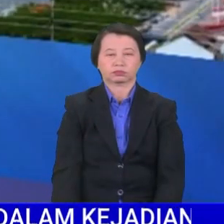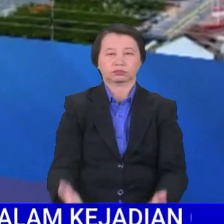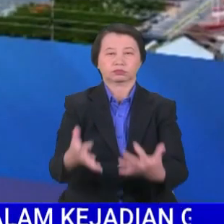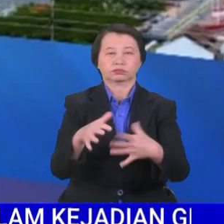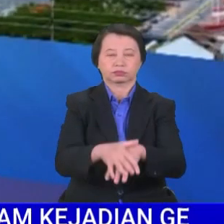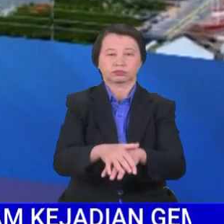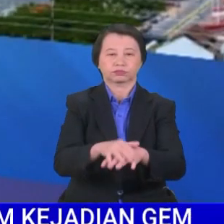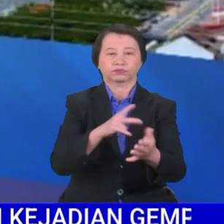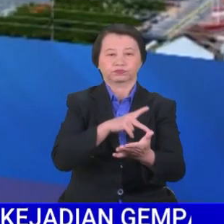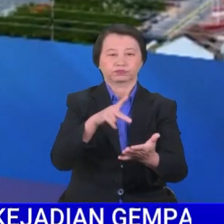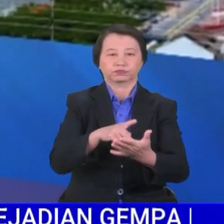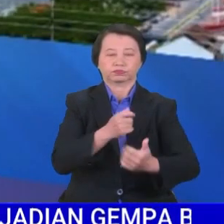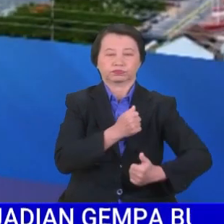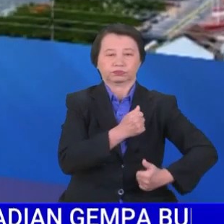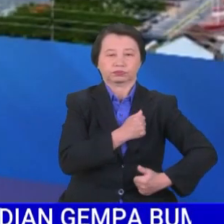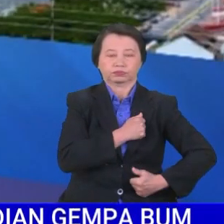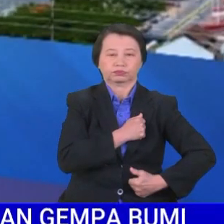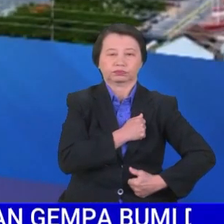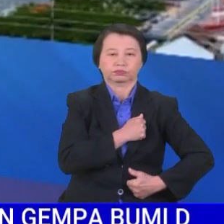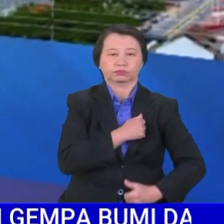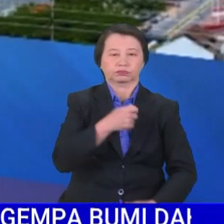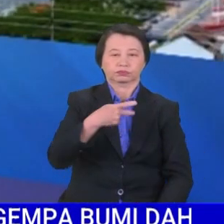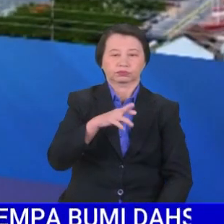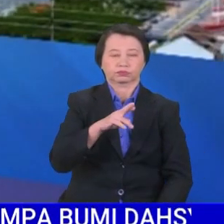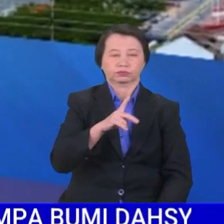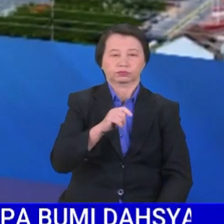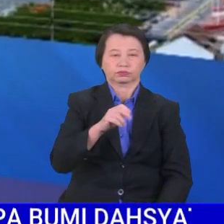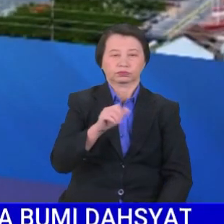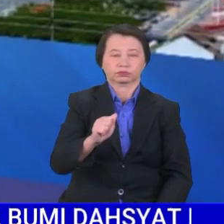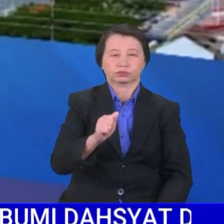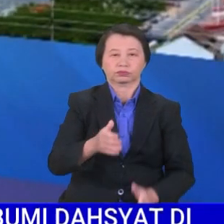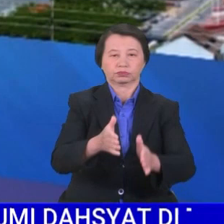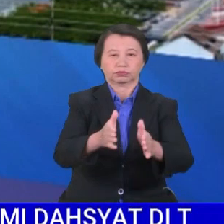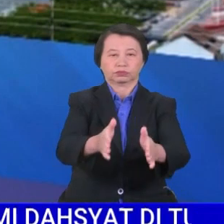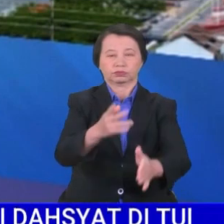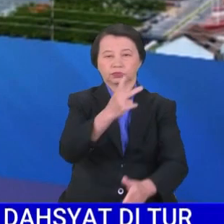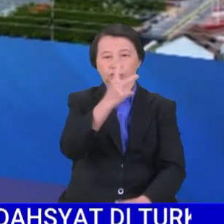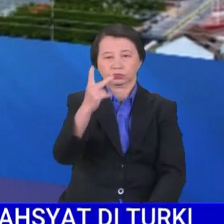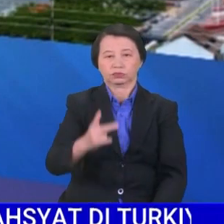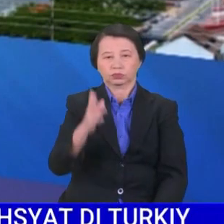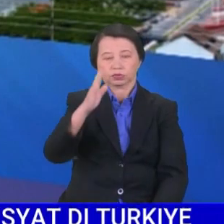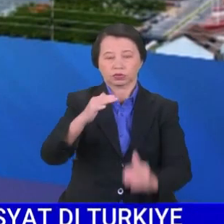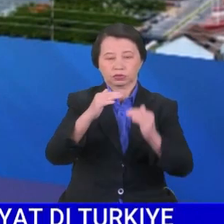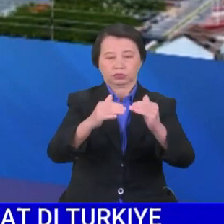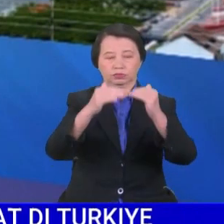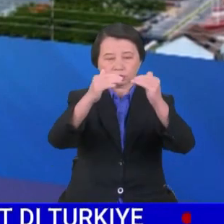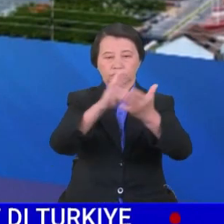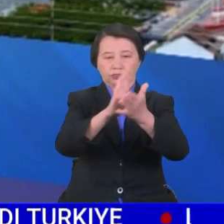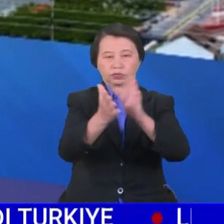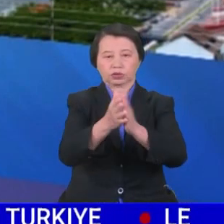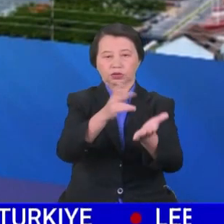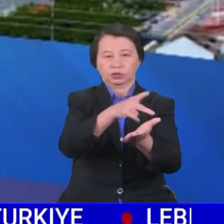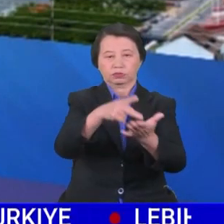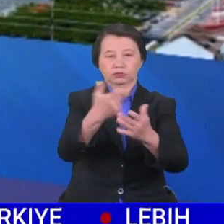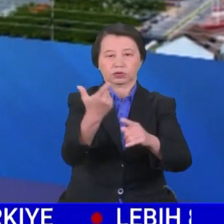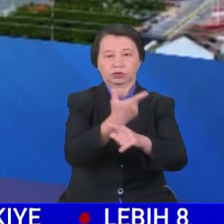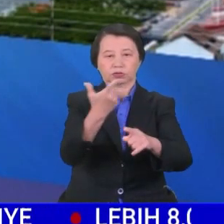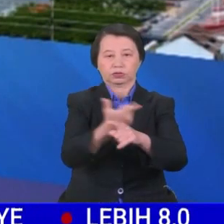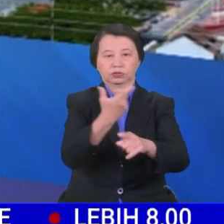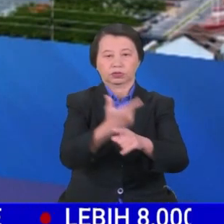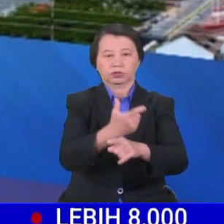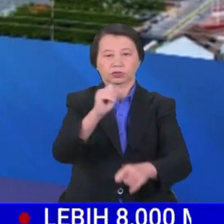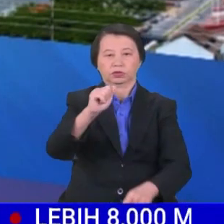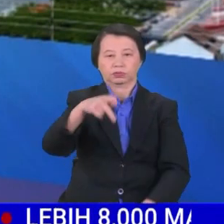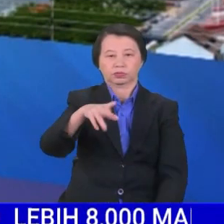pusat pertahanan awam Negeri Serawak Puspa di jalan diplomatik kucing akan dinaik taraf menjadi pusat latihan angkatan